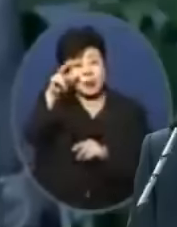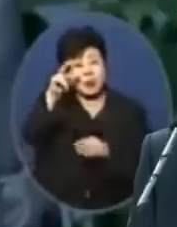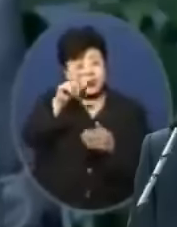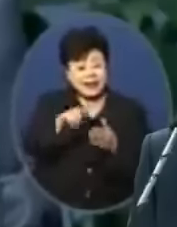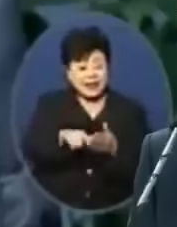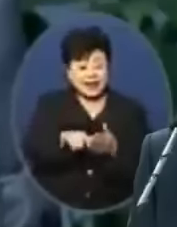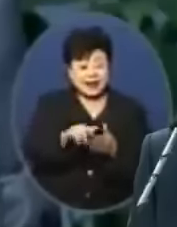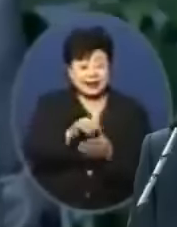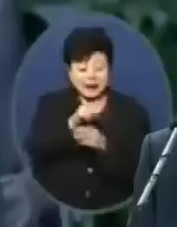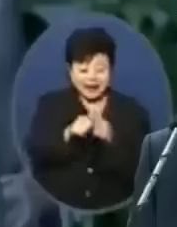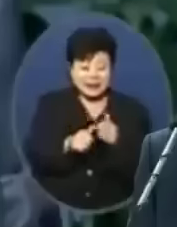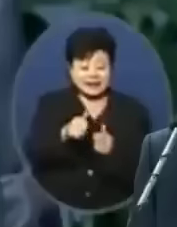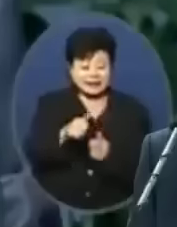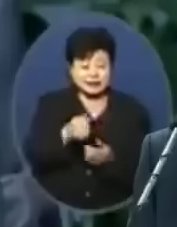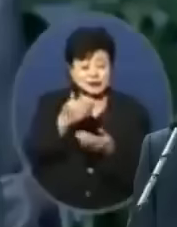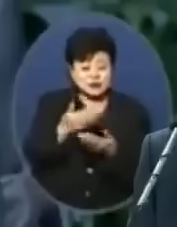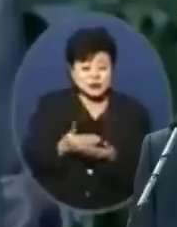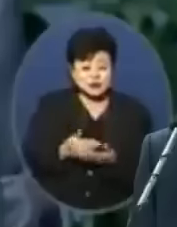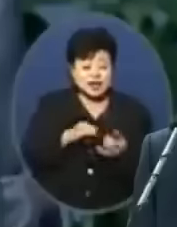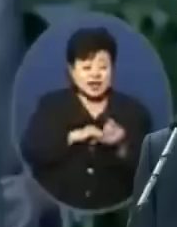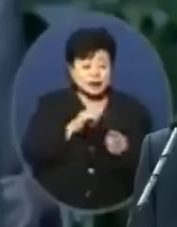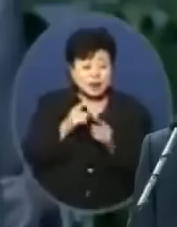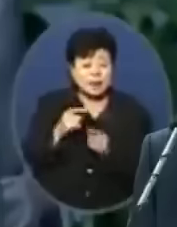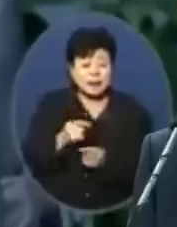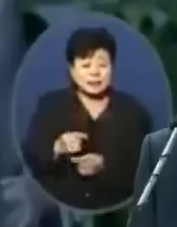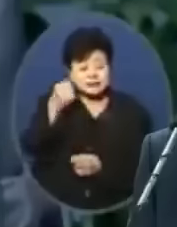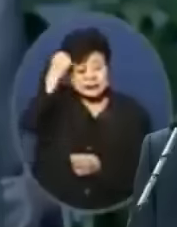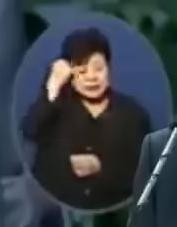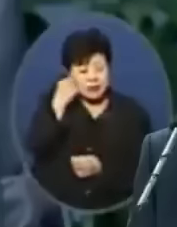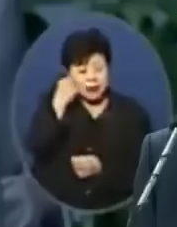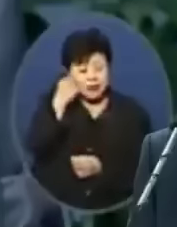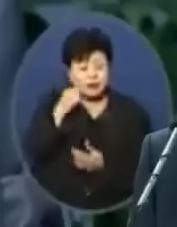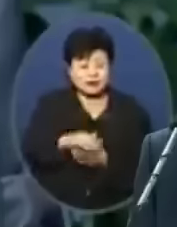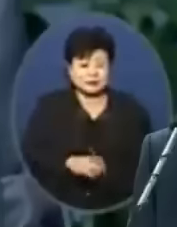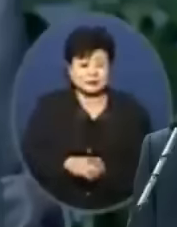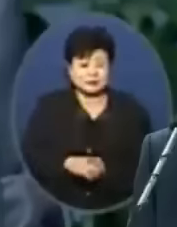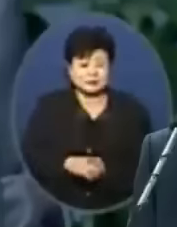쳐다보면서 하나님이 주신 약속의 말씀을 기억했습니다.